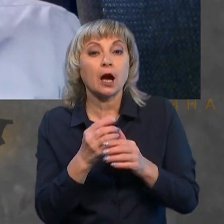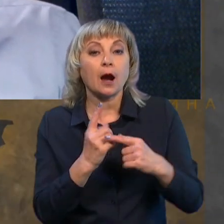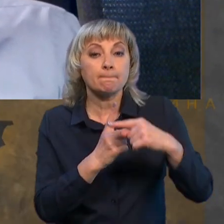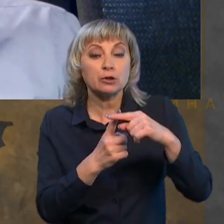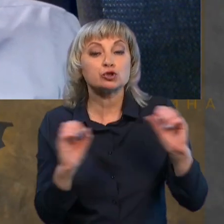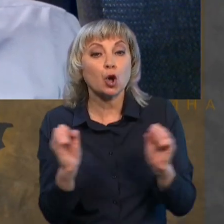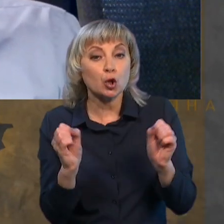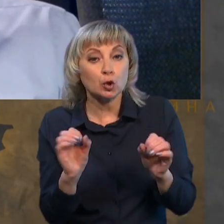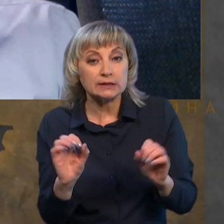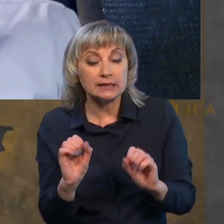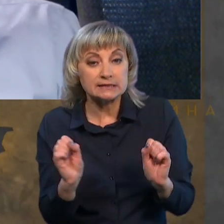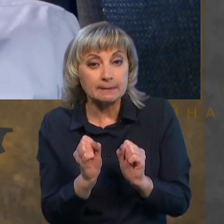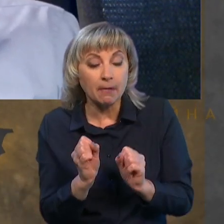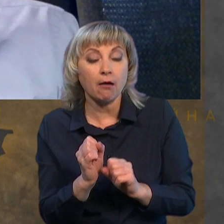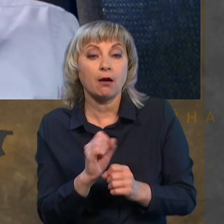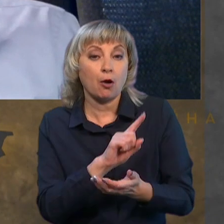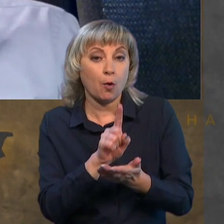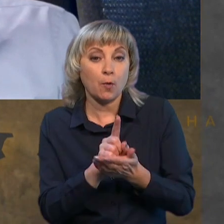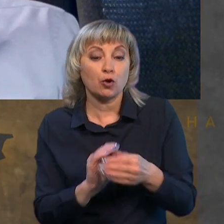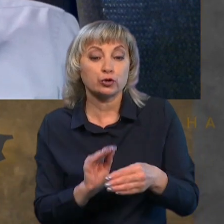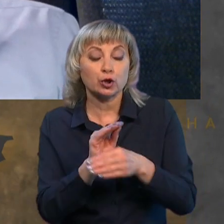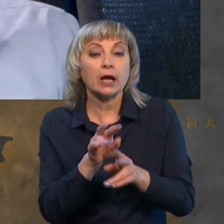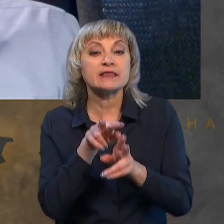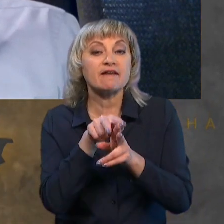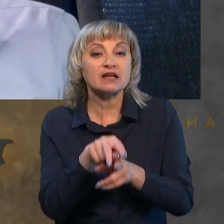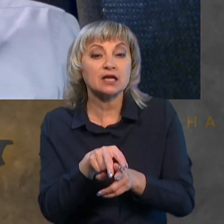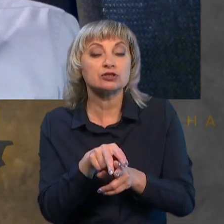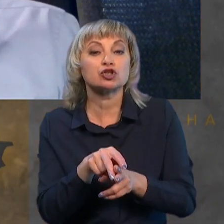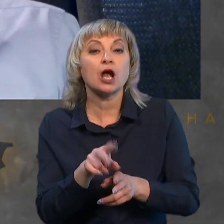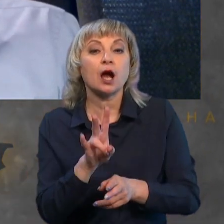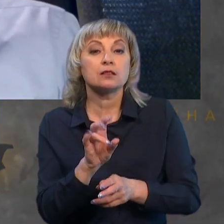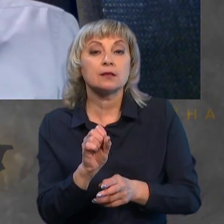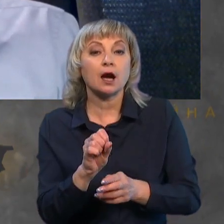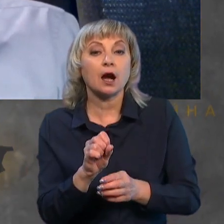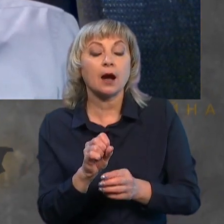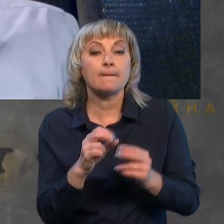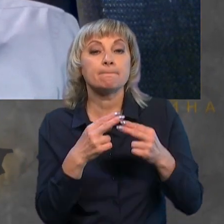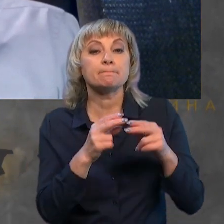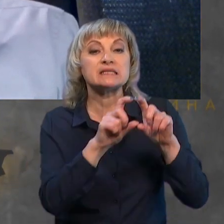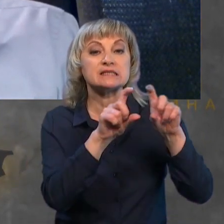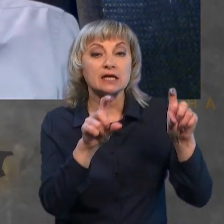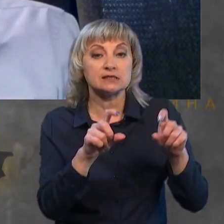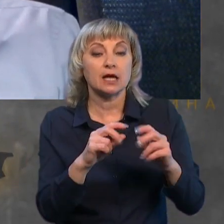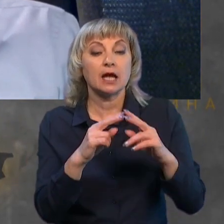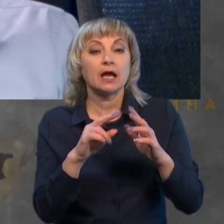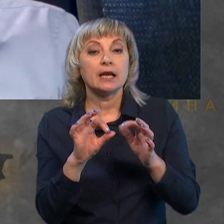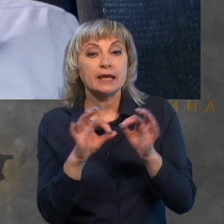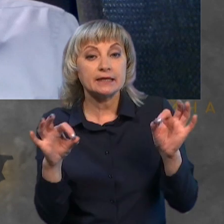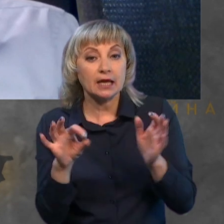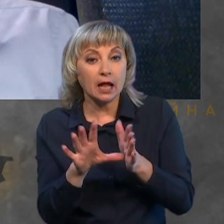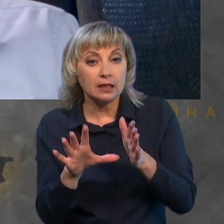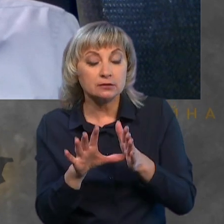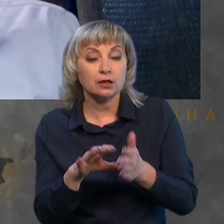яка, ну, яка обов'язково додає навантаження на, ну, на самі підстанції, на лінії електропередач,